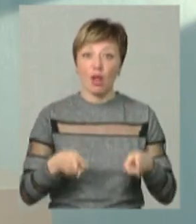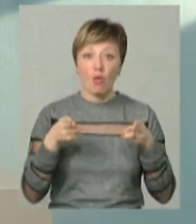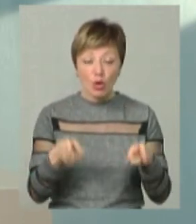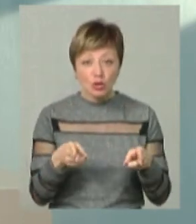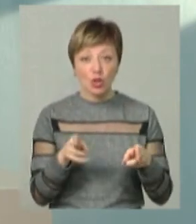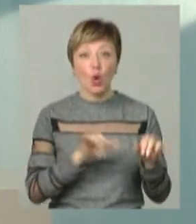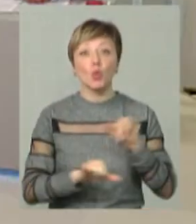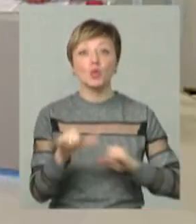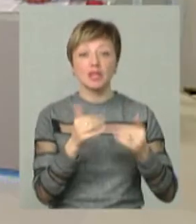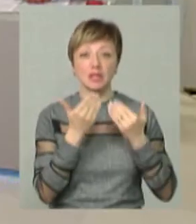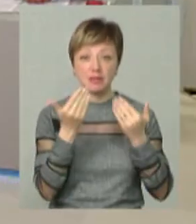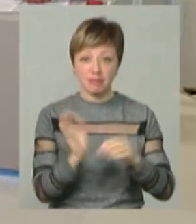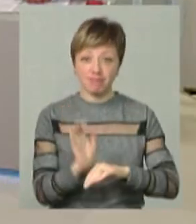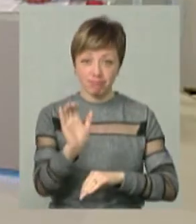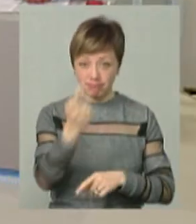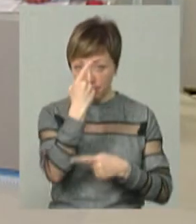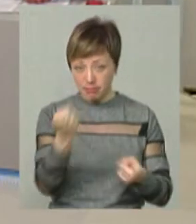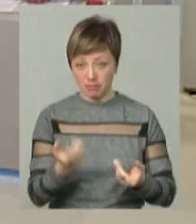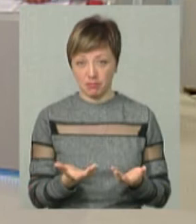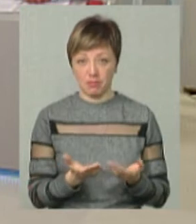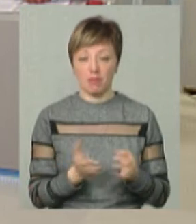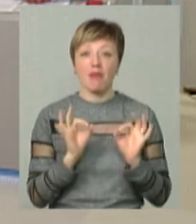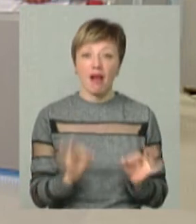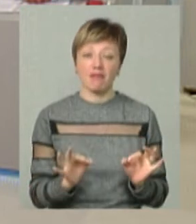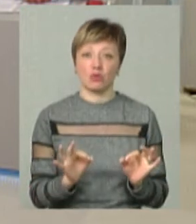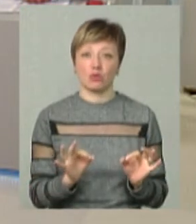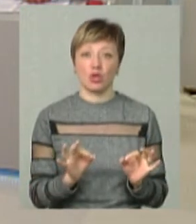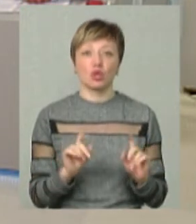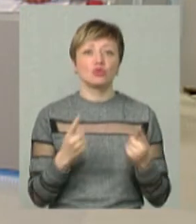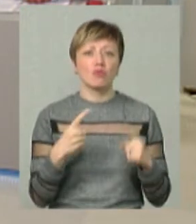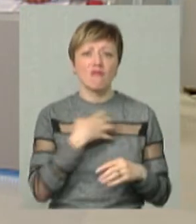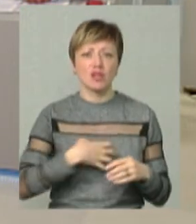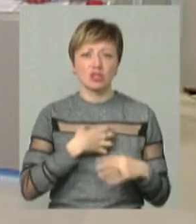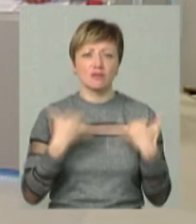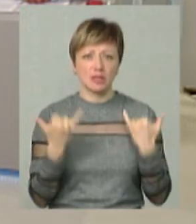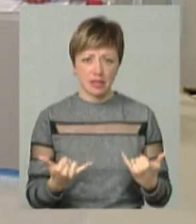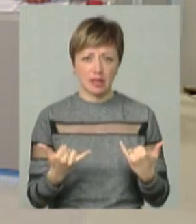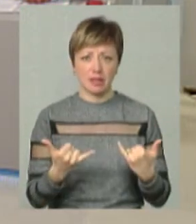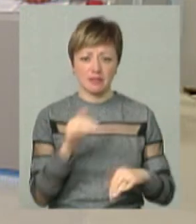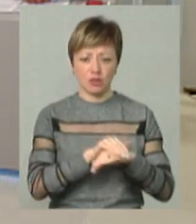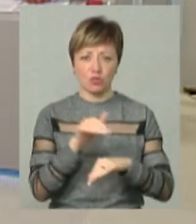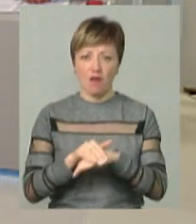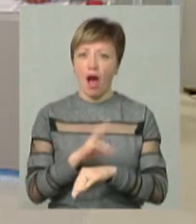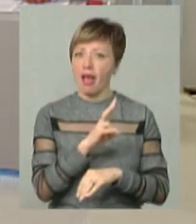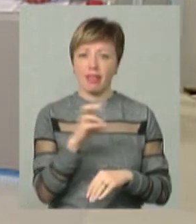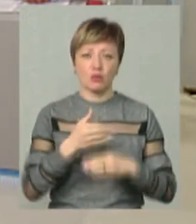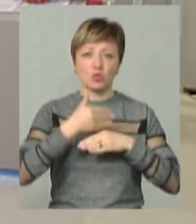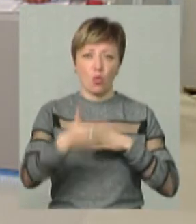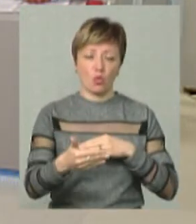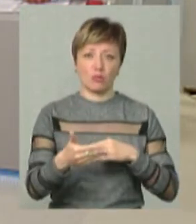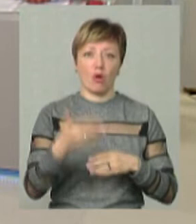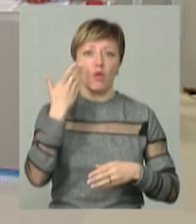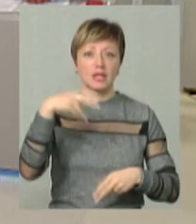і куди надіслати цю інформацію, теж правильно. І чому важливо саме зараз їх фіксувати, а не згодом, наприклад,